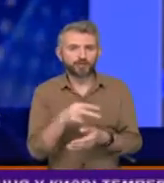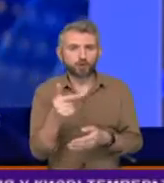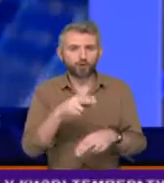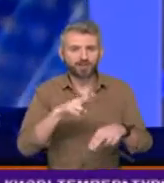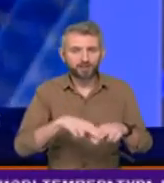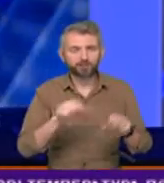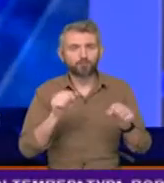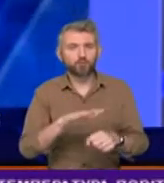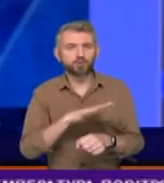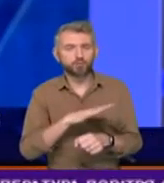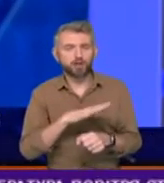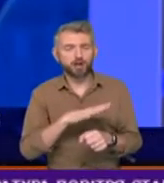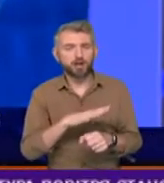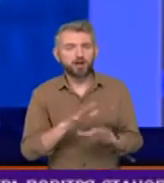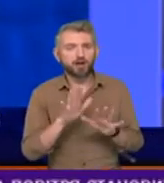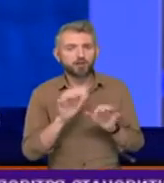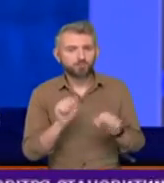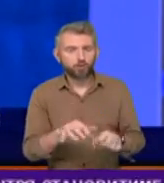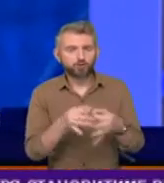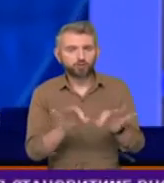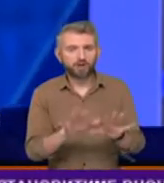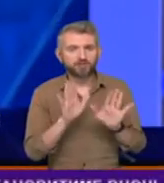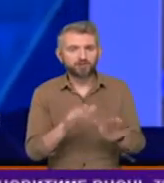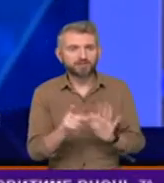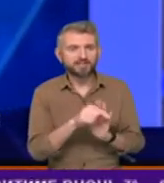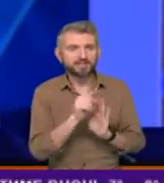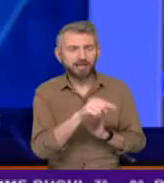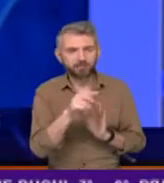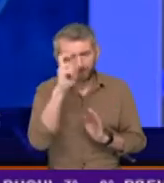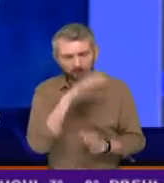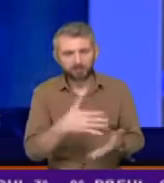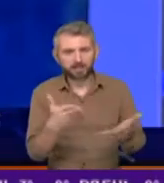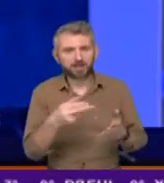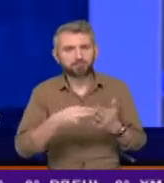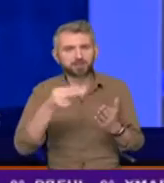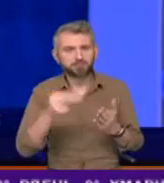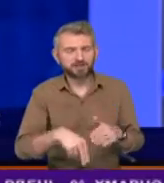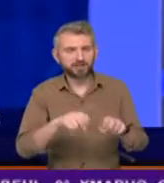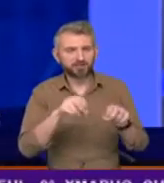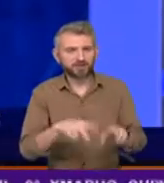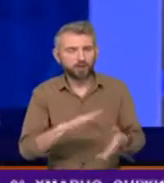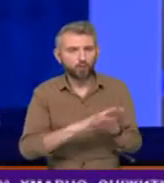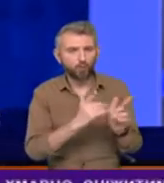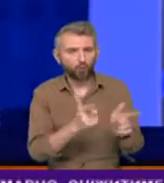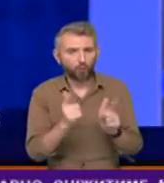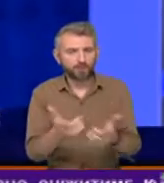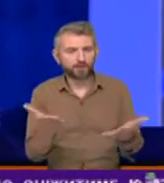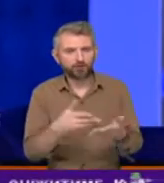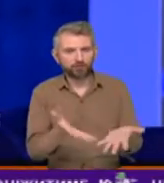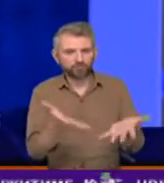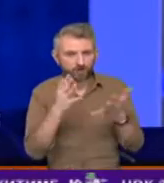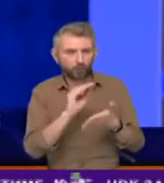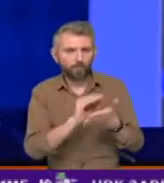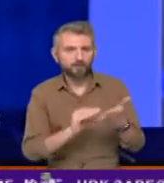громадянство може бути укладено і може допускатися тільки з тими країнами, з якими підписані спеціальні угоди, в яких чітко